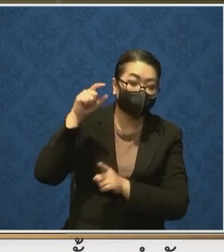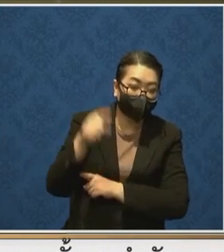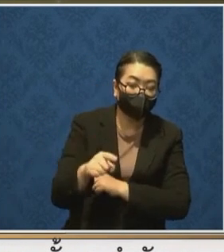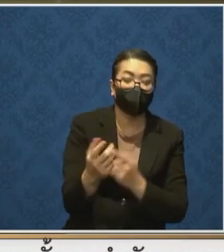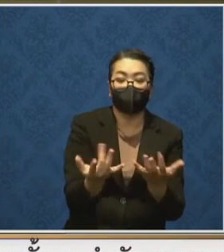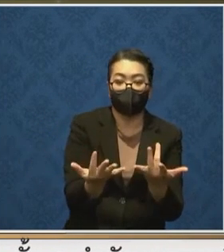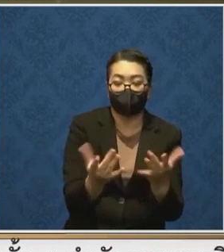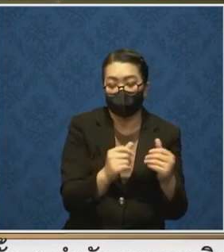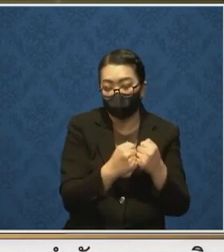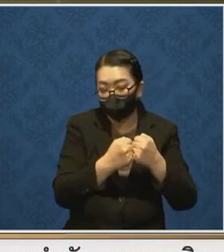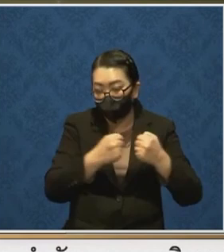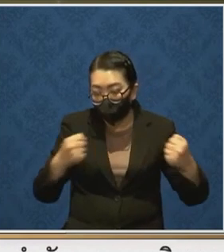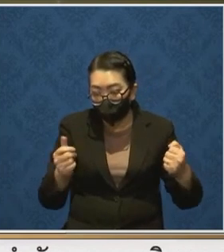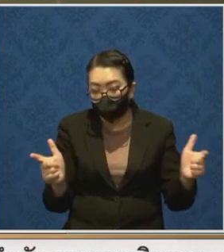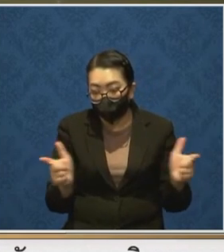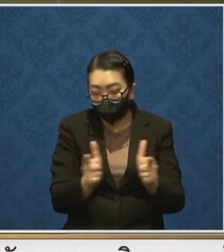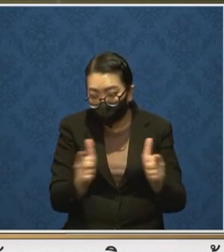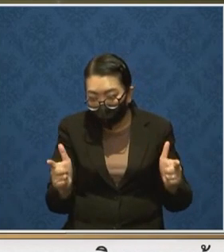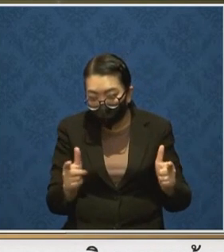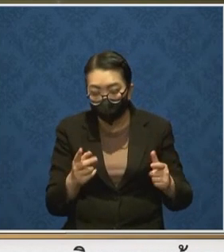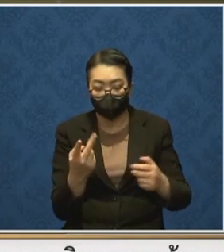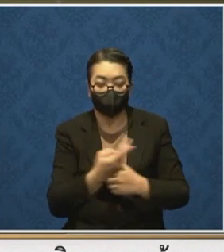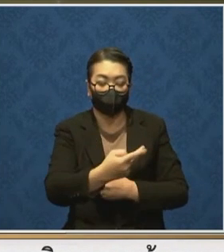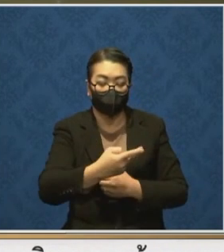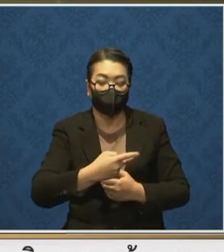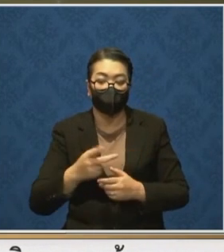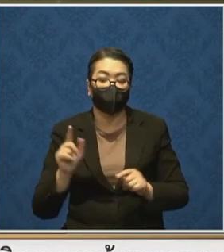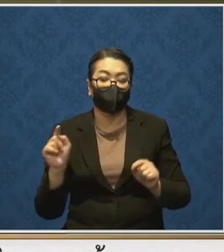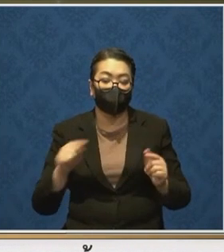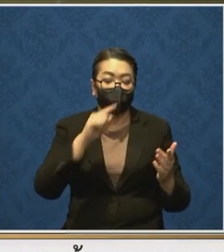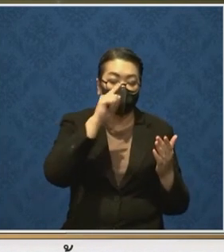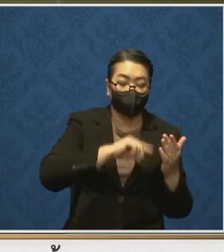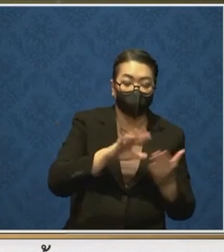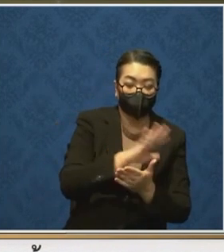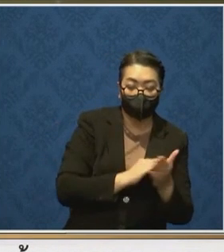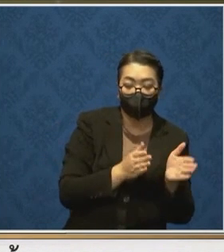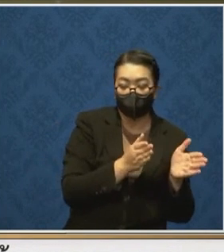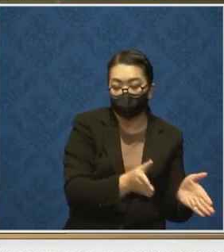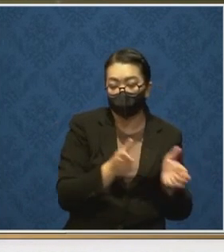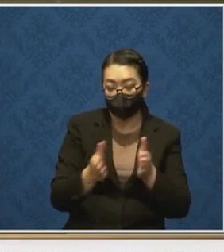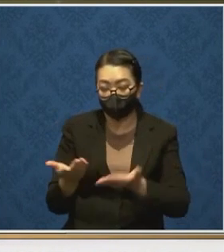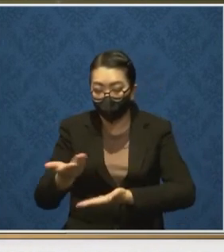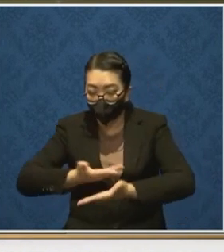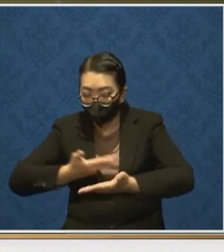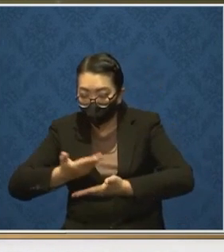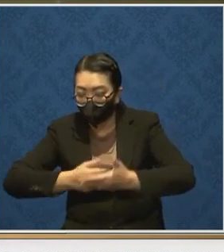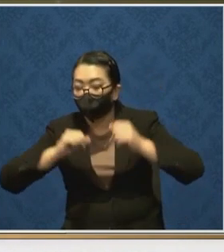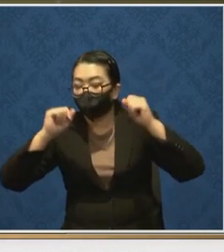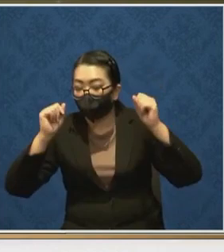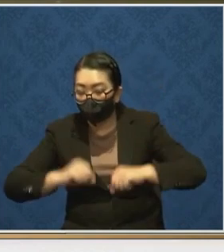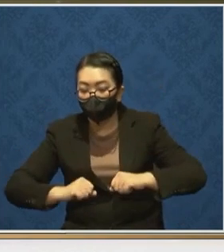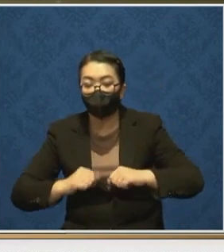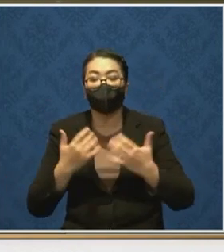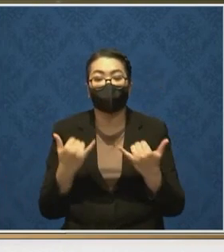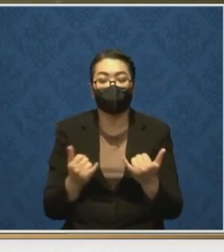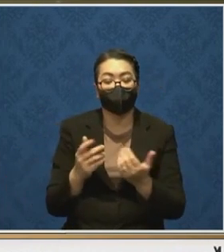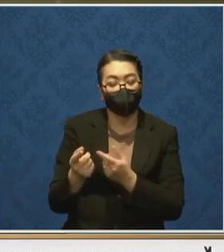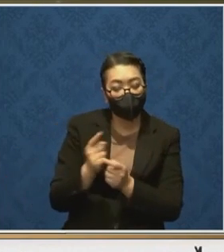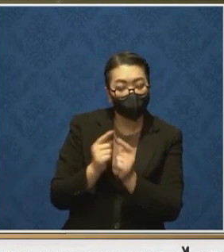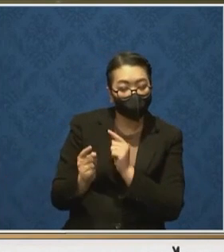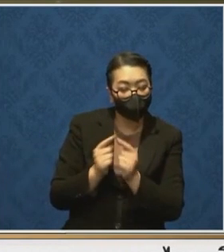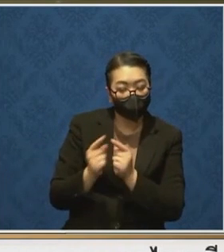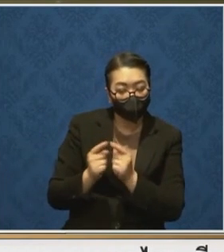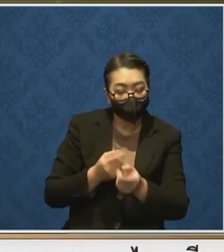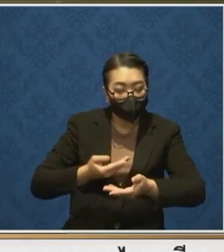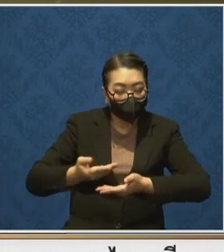ื่อขยายเวลาสั้นๆ ให้ทั้งสองฝ่ายได้เจราจาหาข้อยุติ ข้อพิภาร่มกันโดยระหว่างนี้ได้มีการเจราจาแรกเปี่ยน